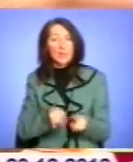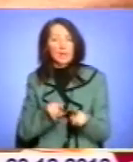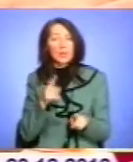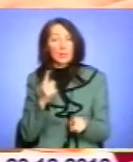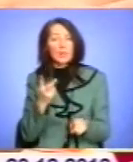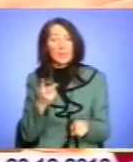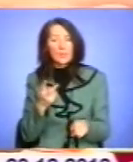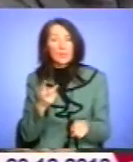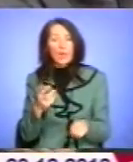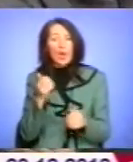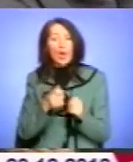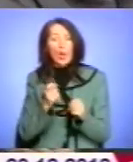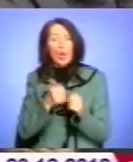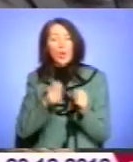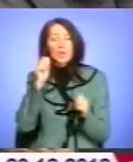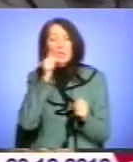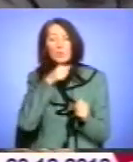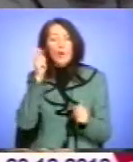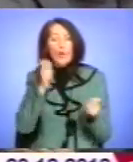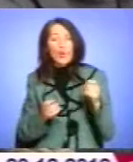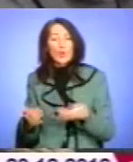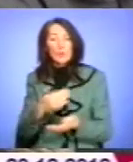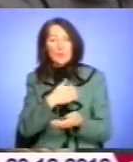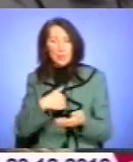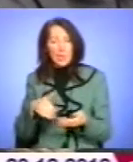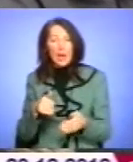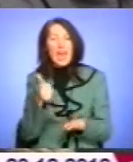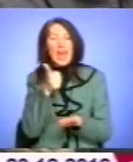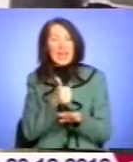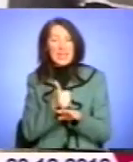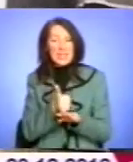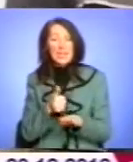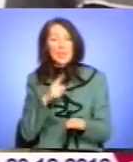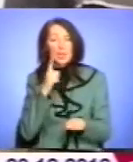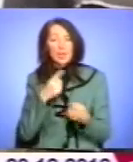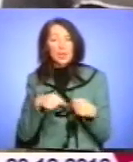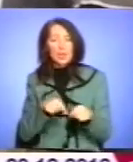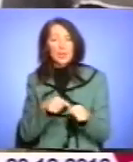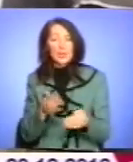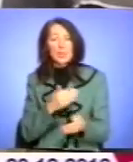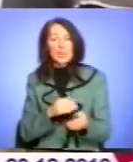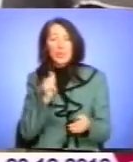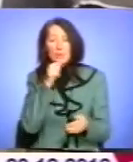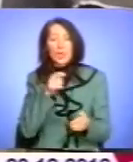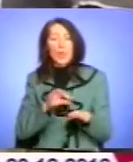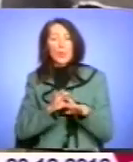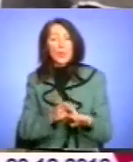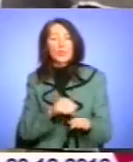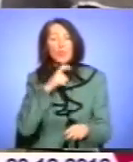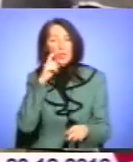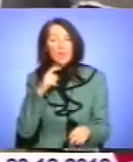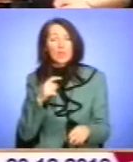діаспори збирає лідерів громадських організацій. Останніми роками його проводять в Україні. У 2013-му він вперше відбудеться